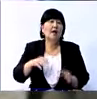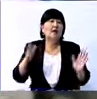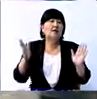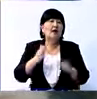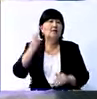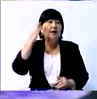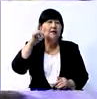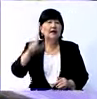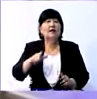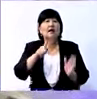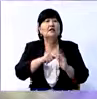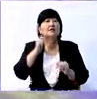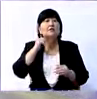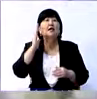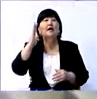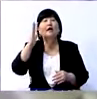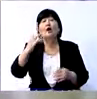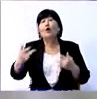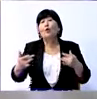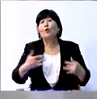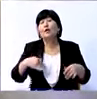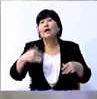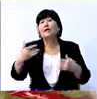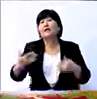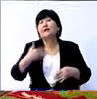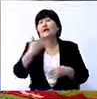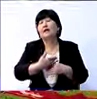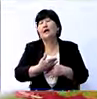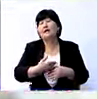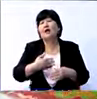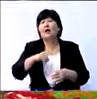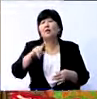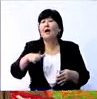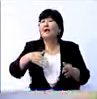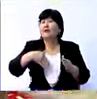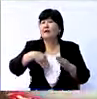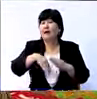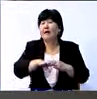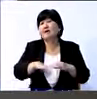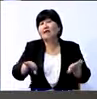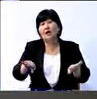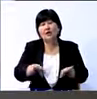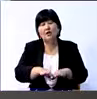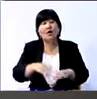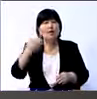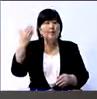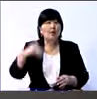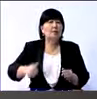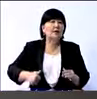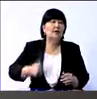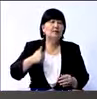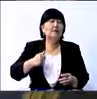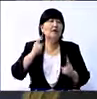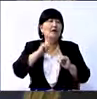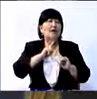талант иесі 70-ге қараған шағында өнер мен өмір сахнасынан мәңгілікке алыстады. Десек те, болмысы биік, тумысы